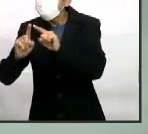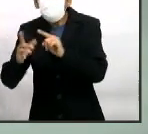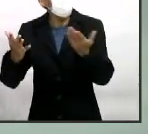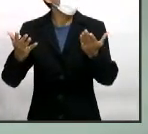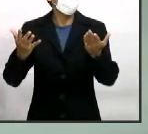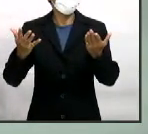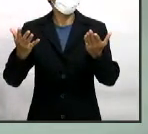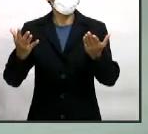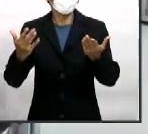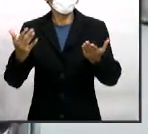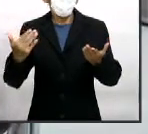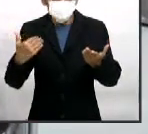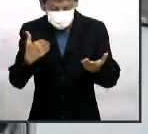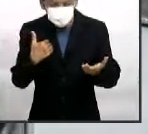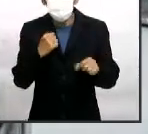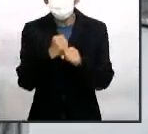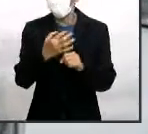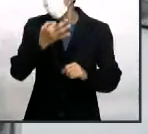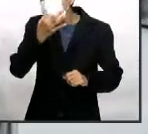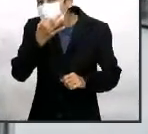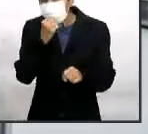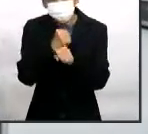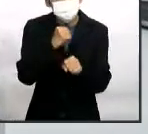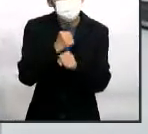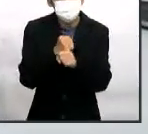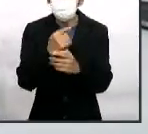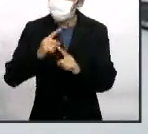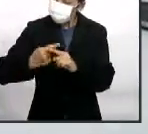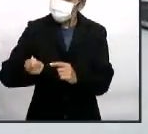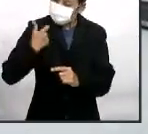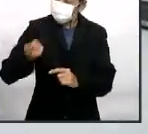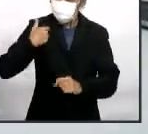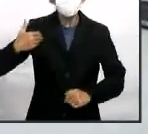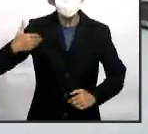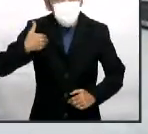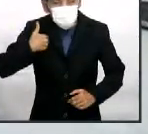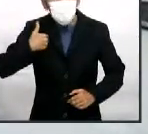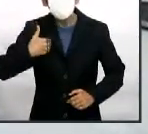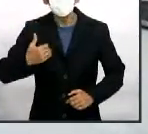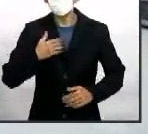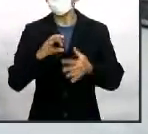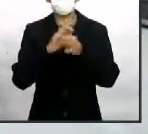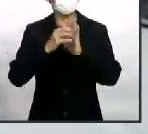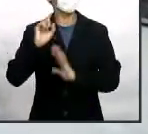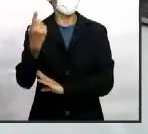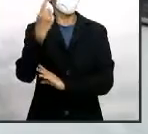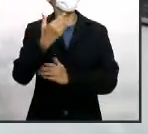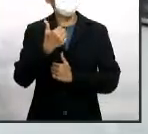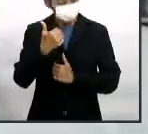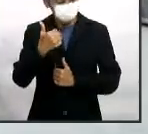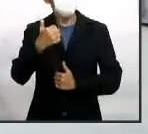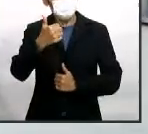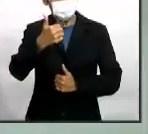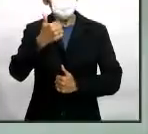ขาเรียกไงมันมีการที่จะนำไปสู่อาชีพแล้วก็รายได้ที่สามารถที่จะมาเลี้ยงตัวเองได้อันนี้ผมว่ามันเป็นกีฬาใหม่ที่น่าสนใจ